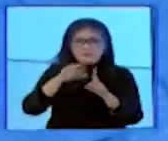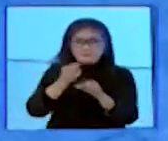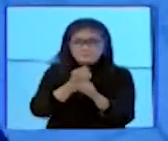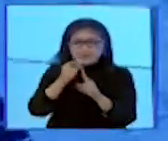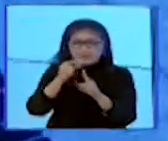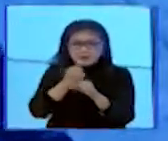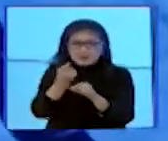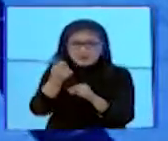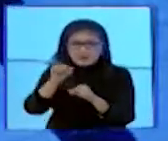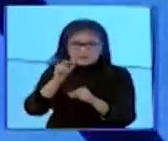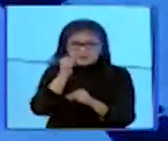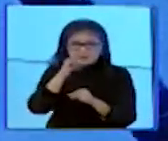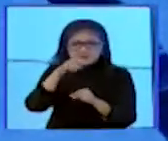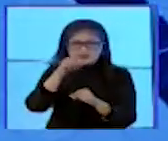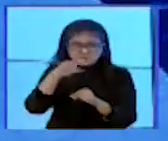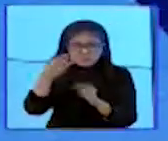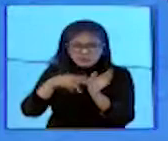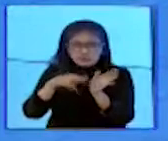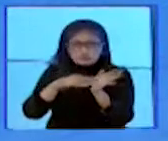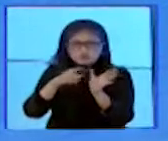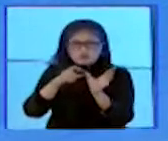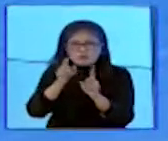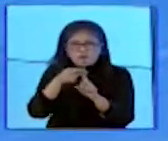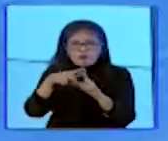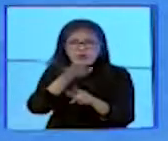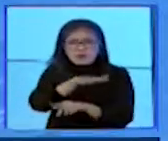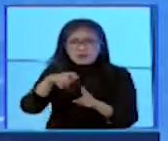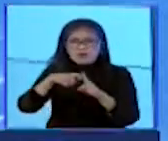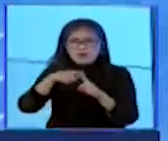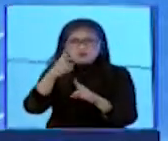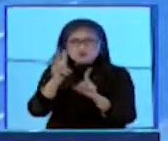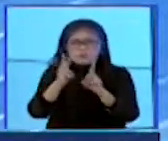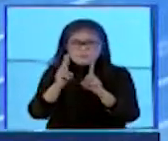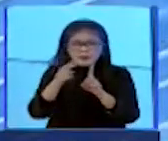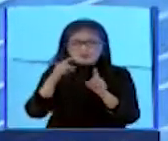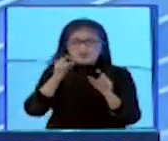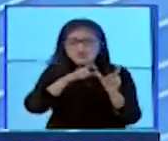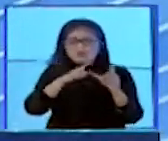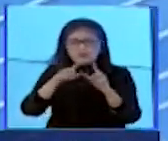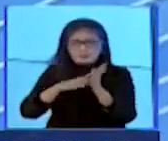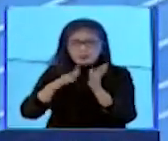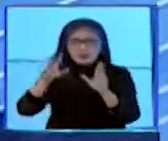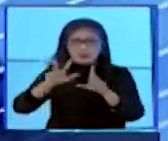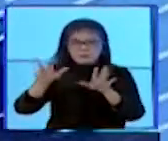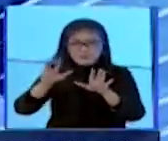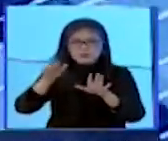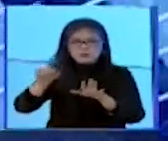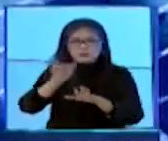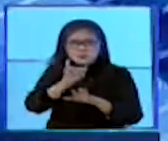dan siswi kelas 12 yang juga wakil ketua OSIS SMA Negeri 8 Jakarta kaneishia Latifah Zahra